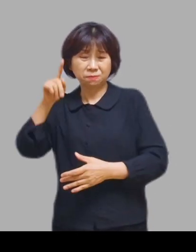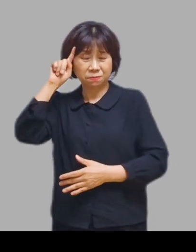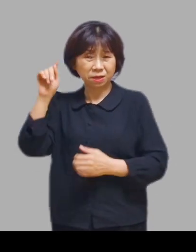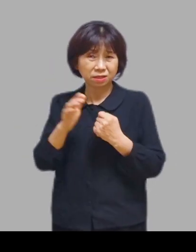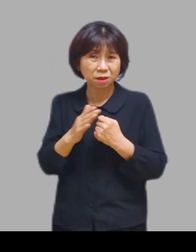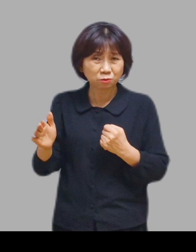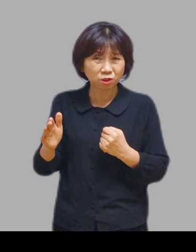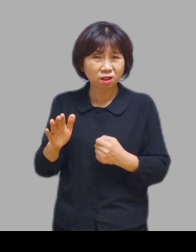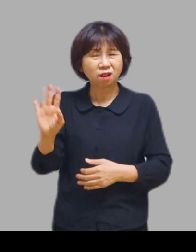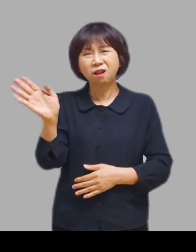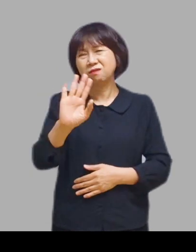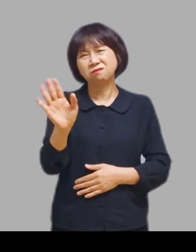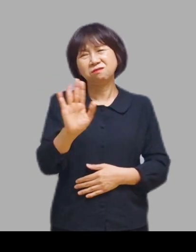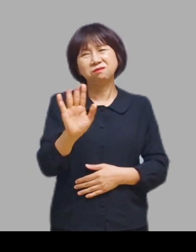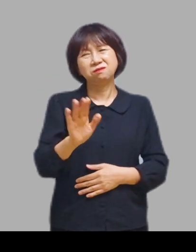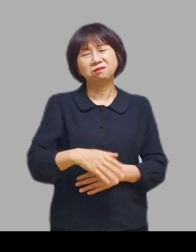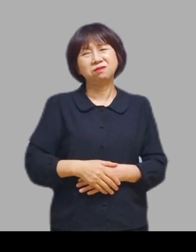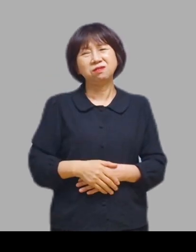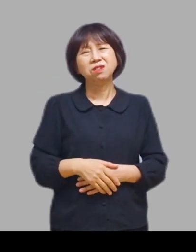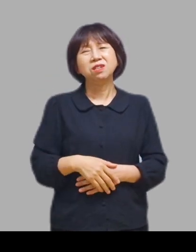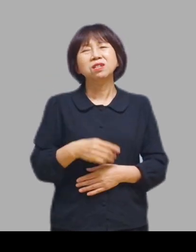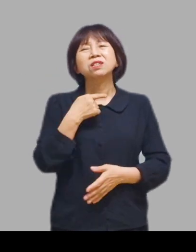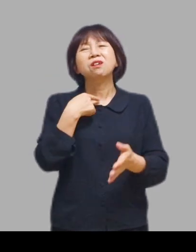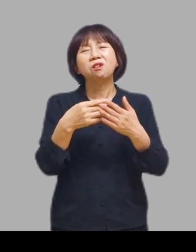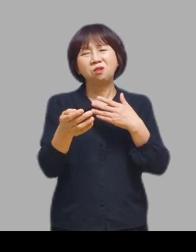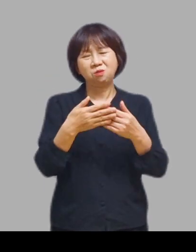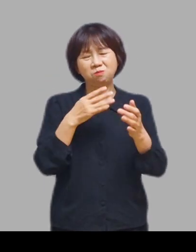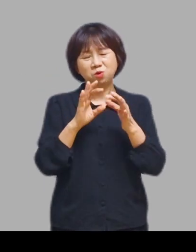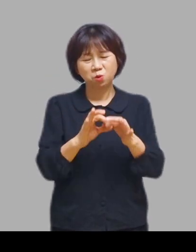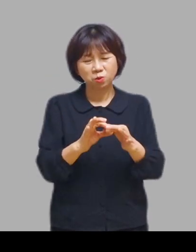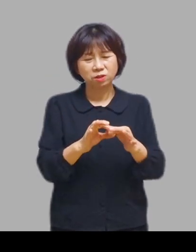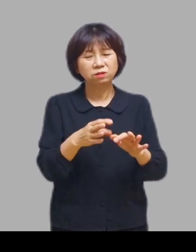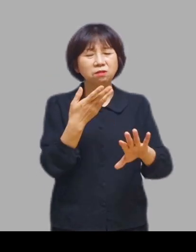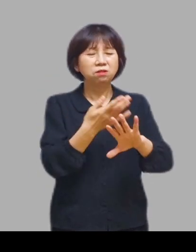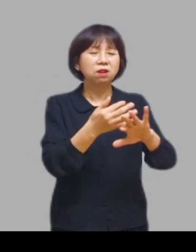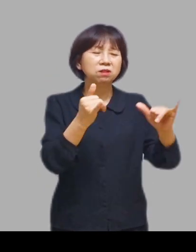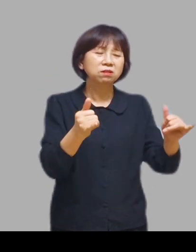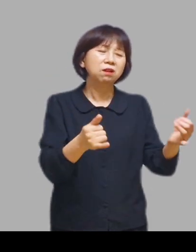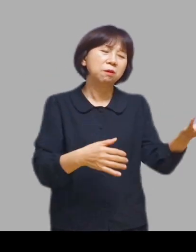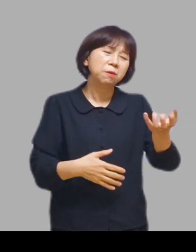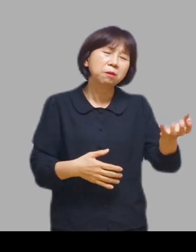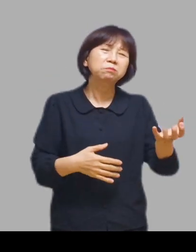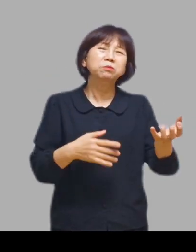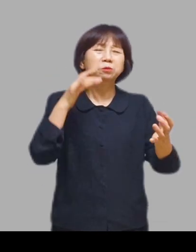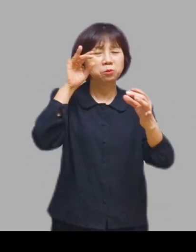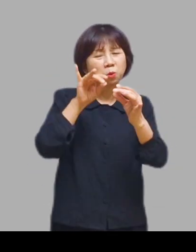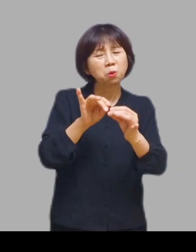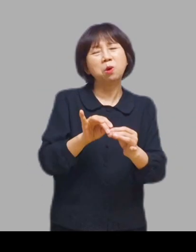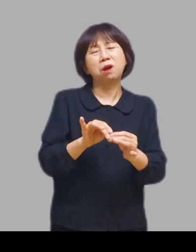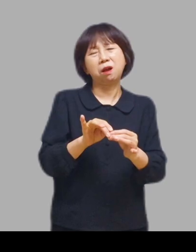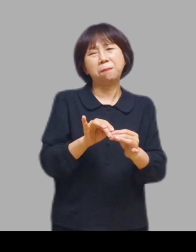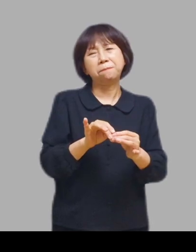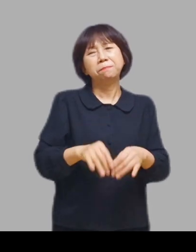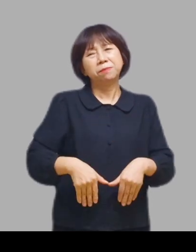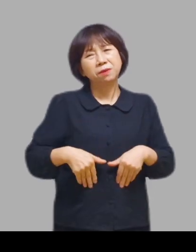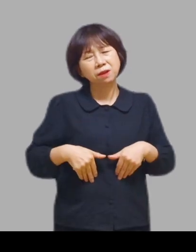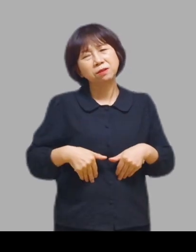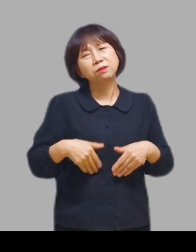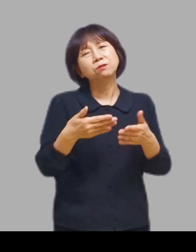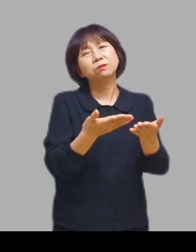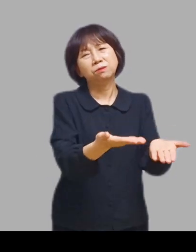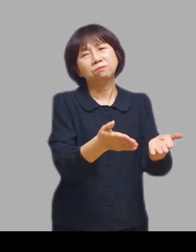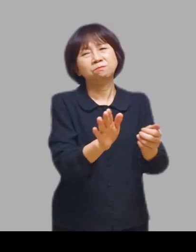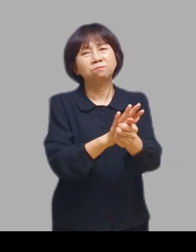아닙니다. 우리도 아파 보았기 때문에 다른 사람의 아픔 앞에서 더 따뜻해질 수